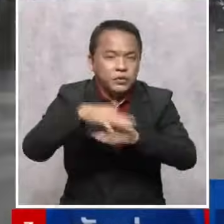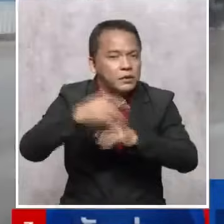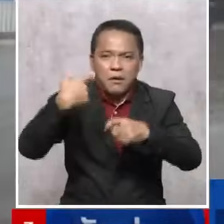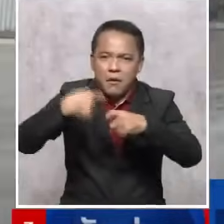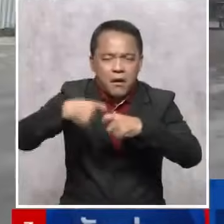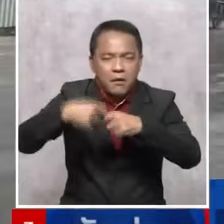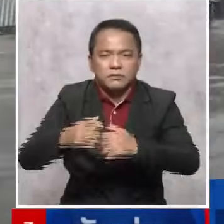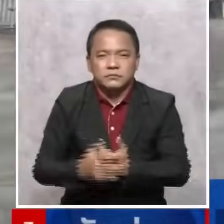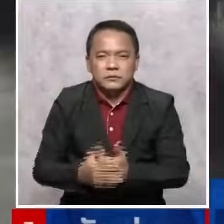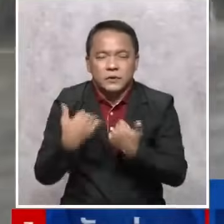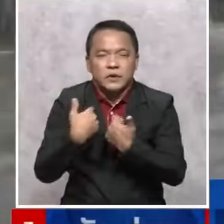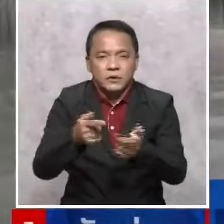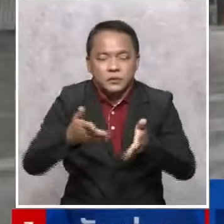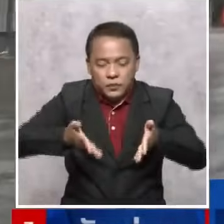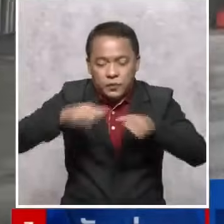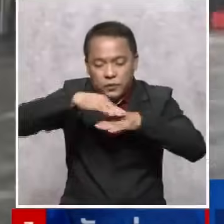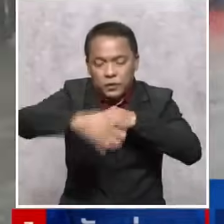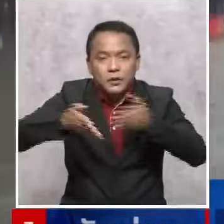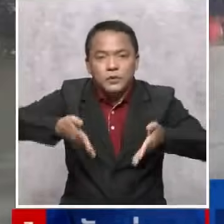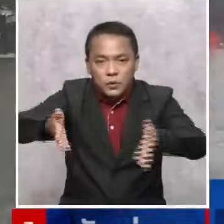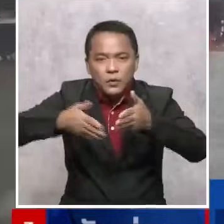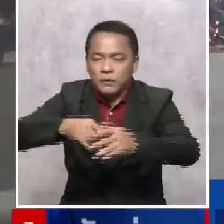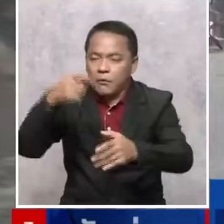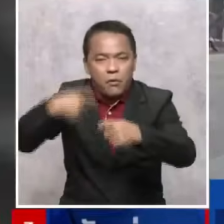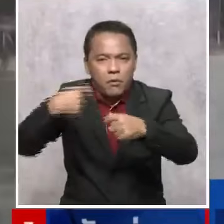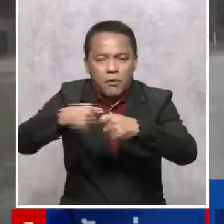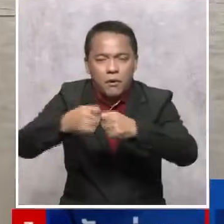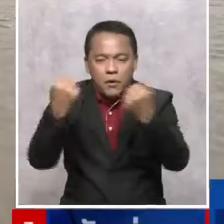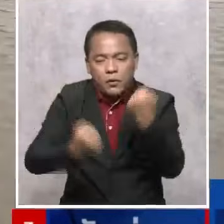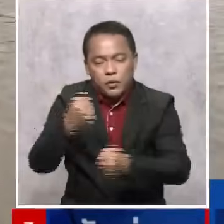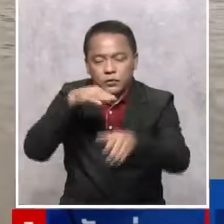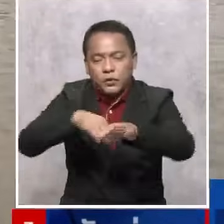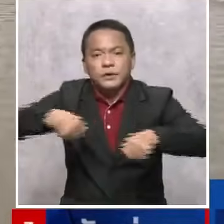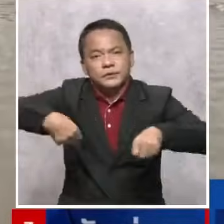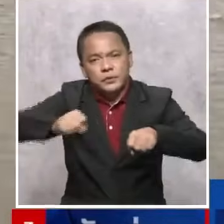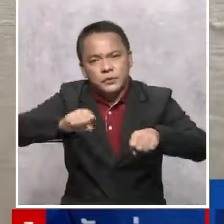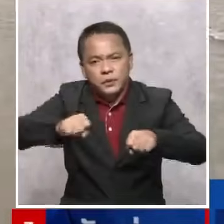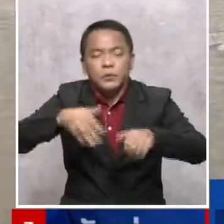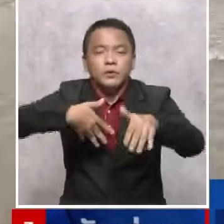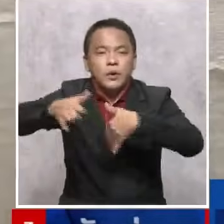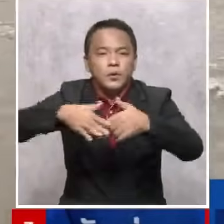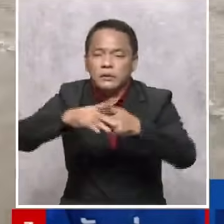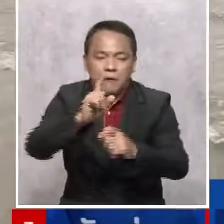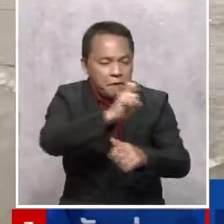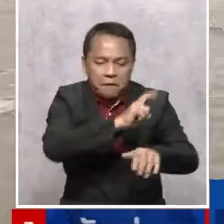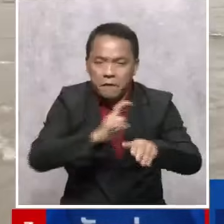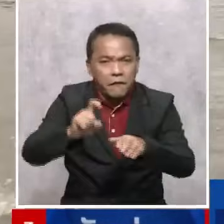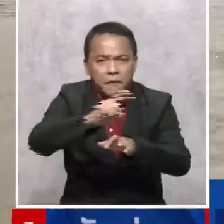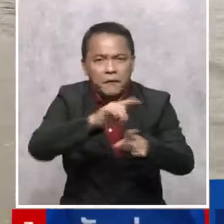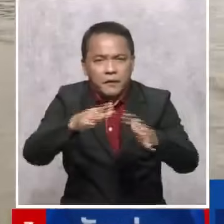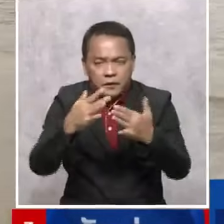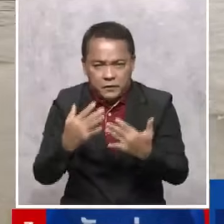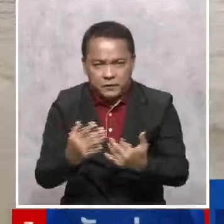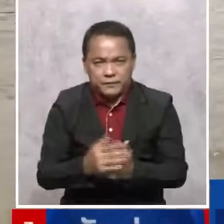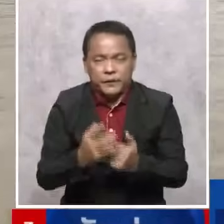ไม่ทันนะคะพื้นที่ราบลุ่มถนนหลายสายเป็นอัมพาตเลยรถยนต์รถจักรยานยนต์ของประชาชนได้รับความเสียหายขณะ